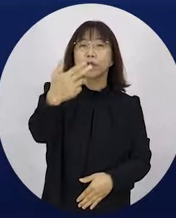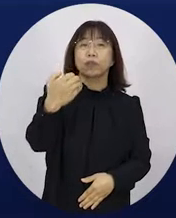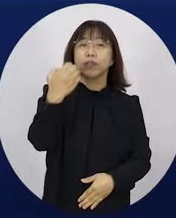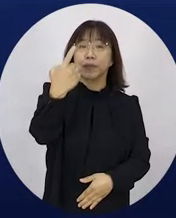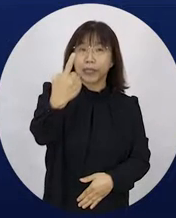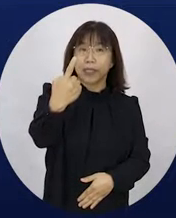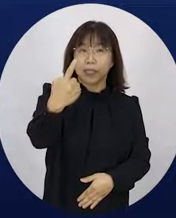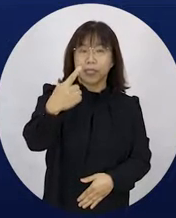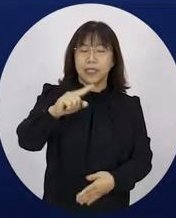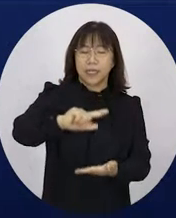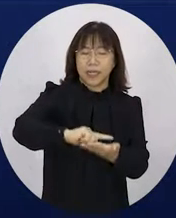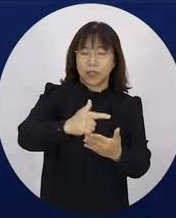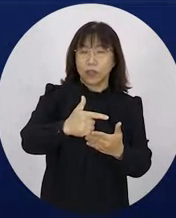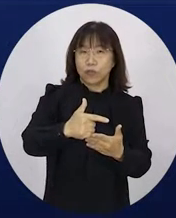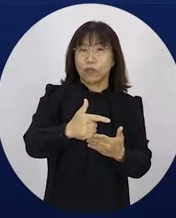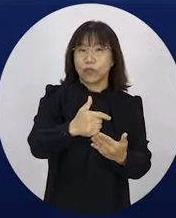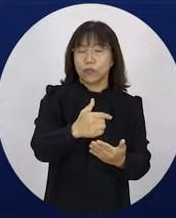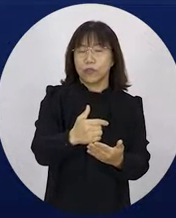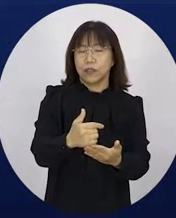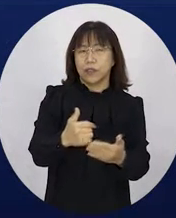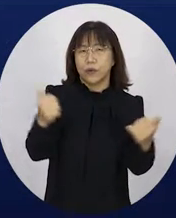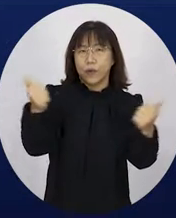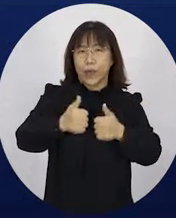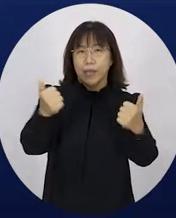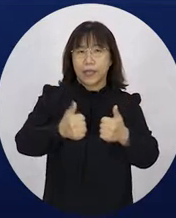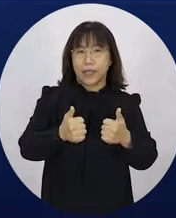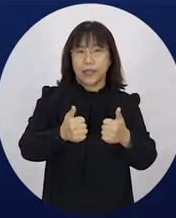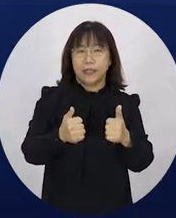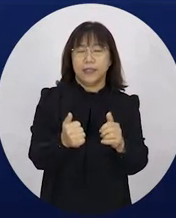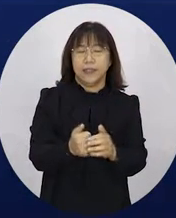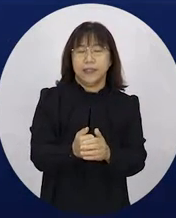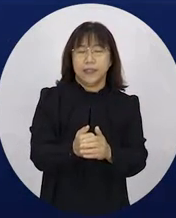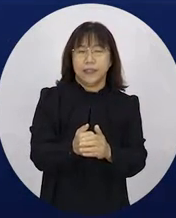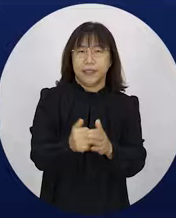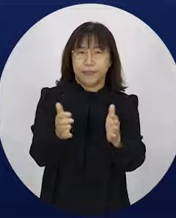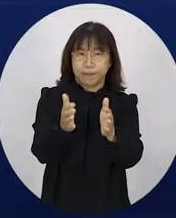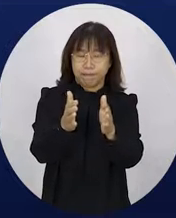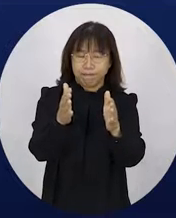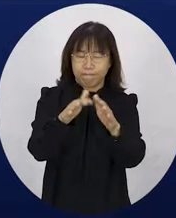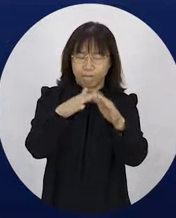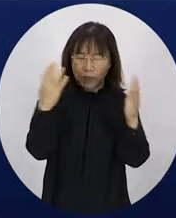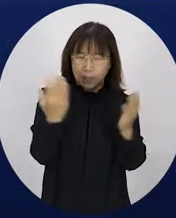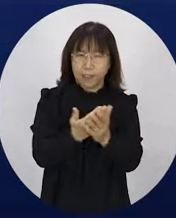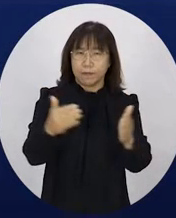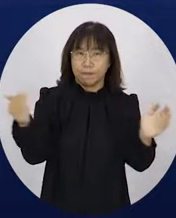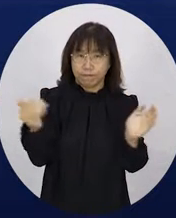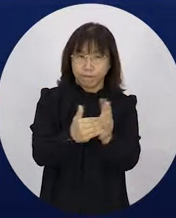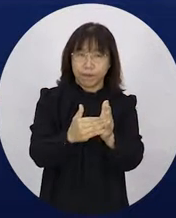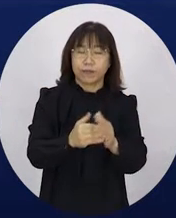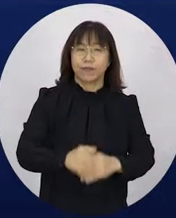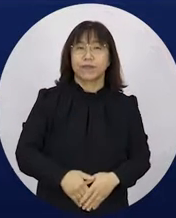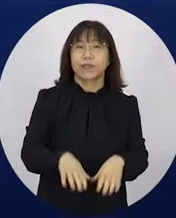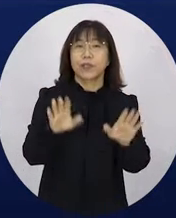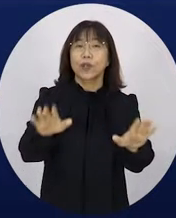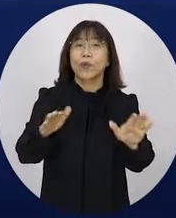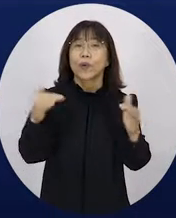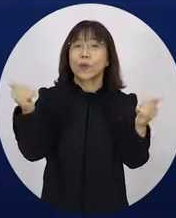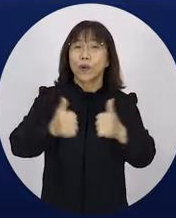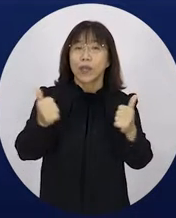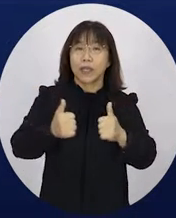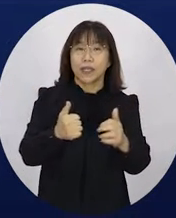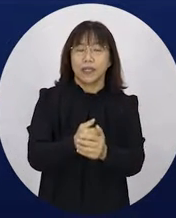제291회 서울특별시 강서구의회 임시회가 지난 24일 제4차 본회의로 패배했습니다 이번